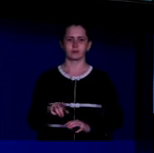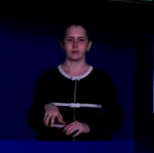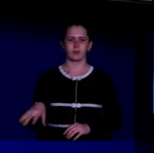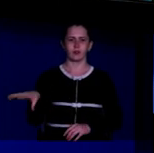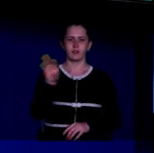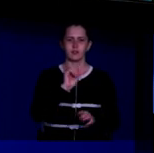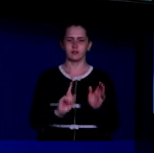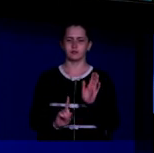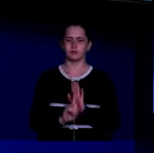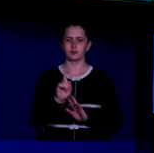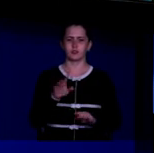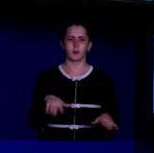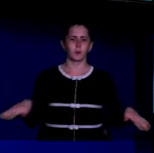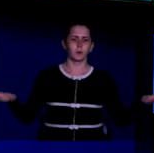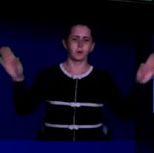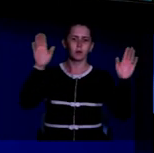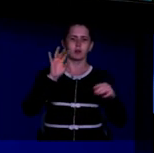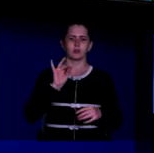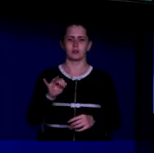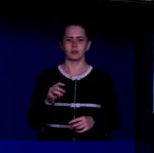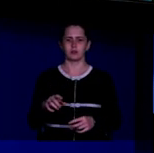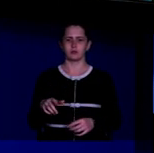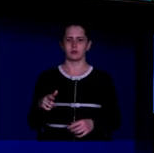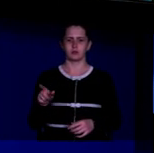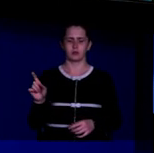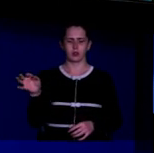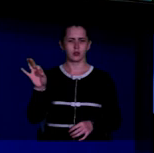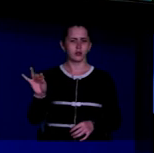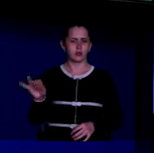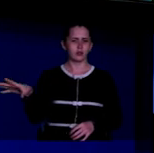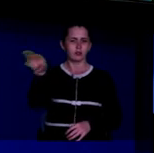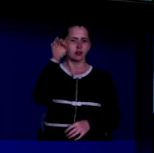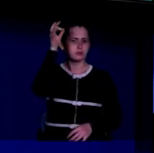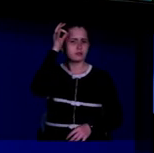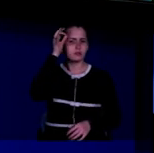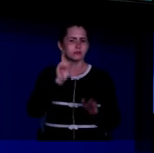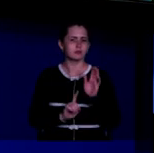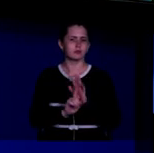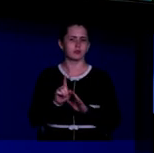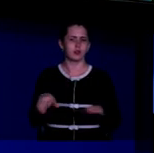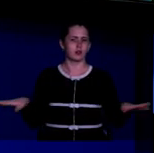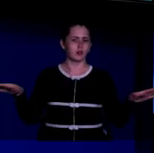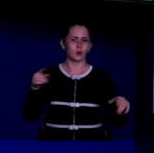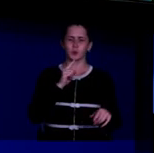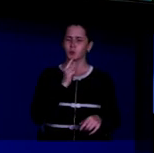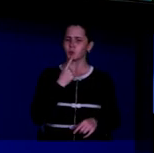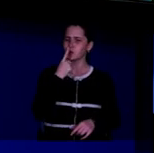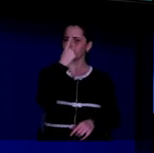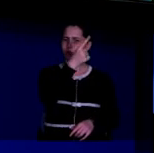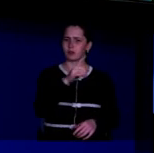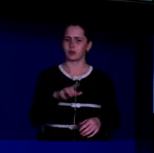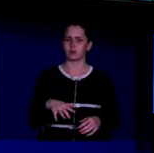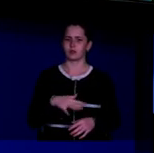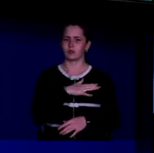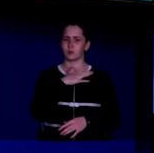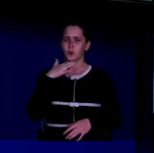Все начали готовиться в далекий путь и имели серьезный озабоченный вид. Да, нелегко перелететь пространство в